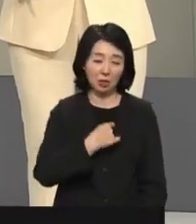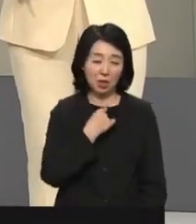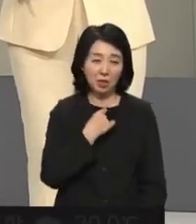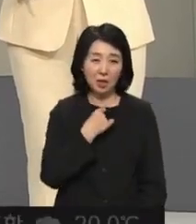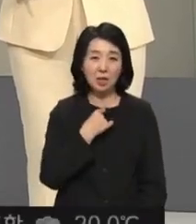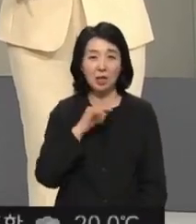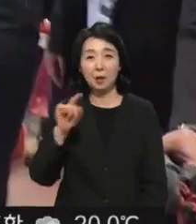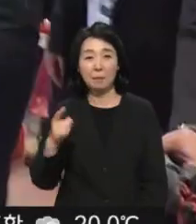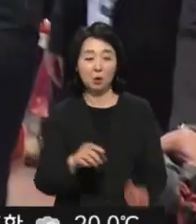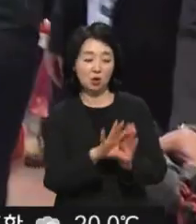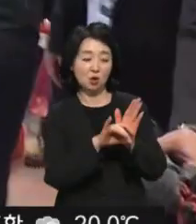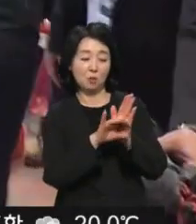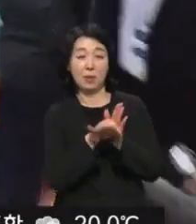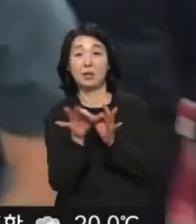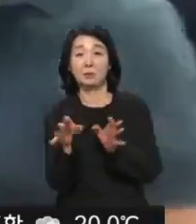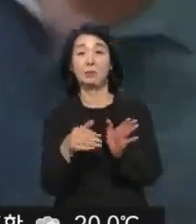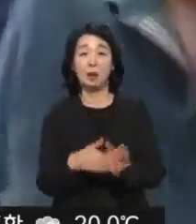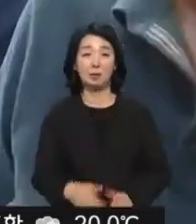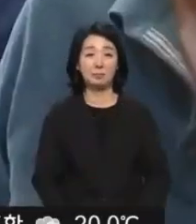했습니다.